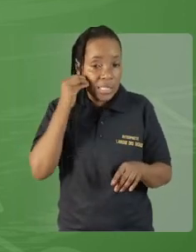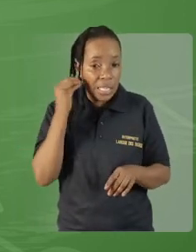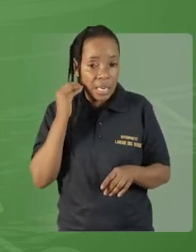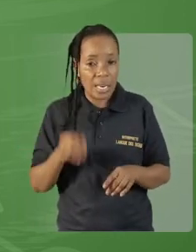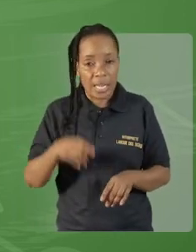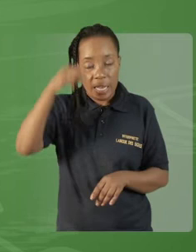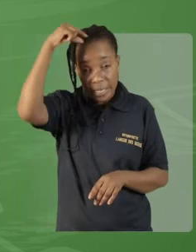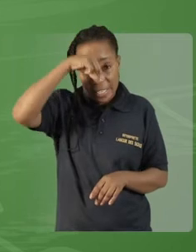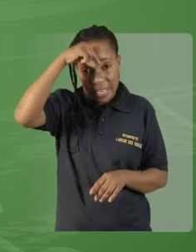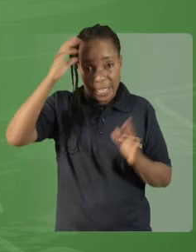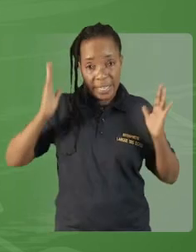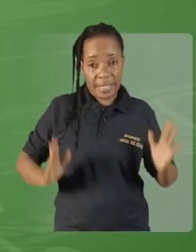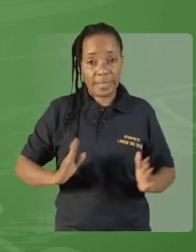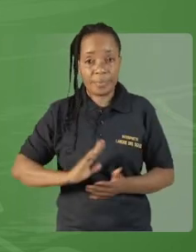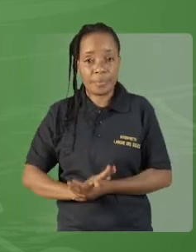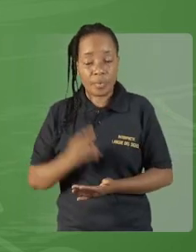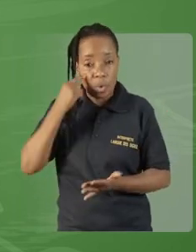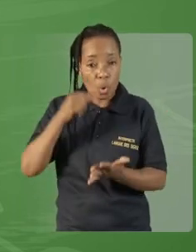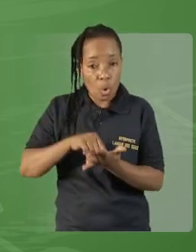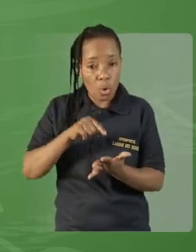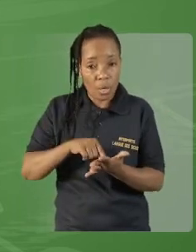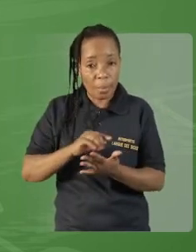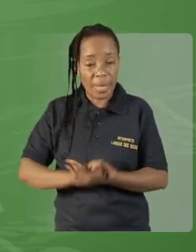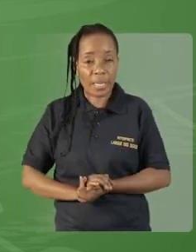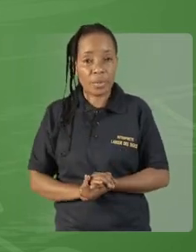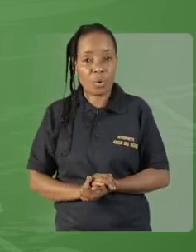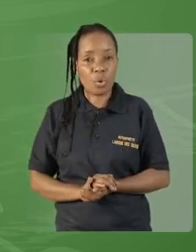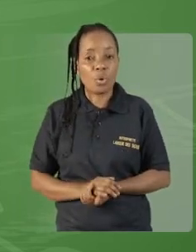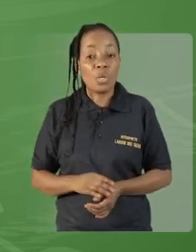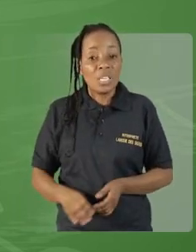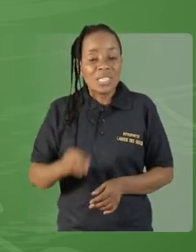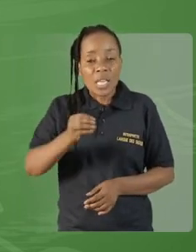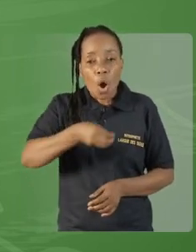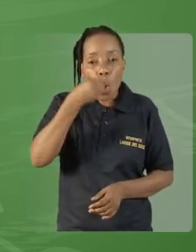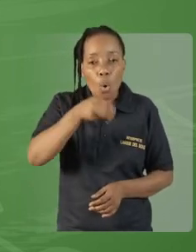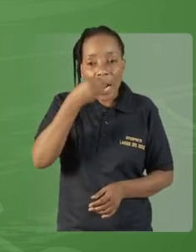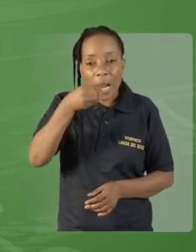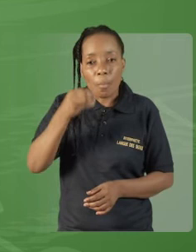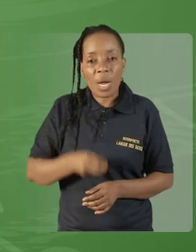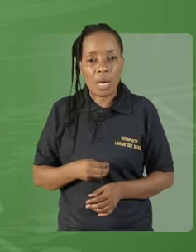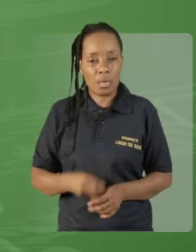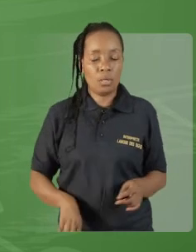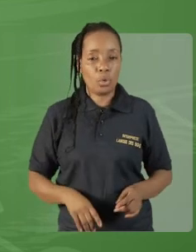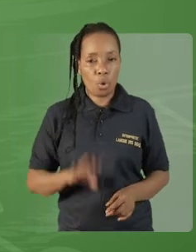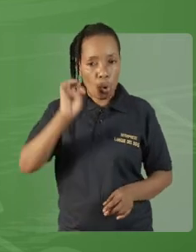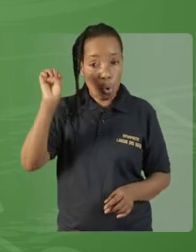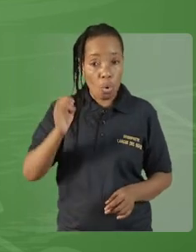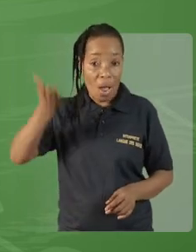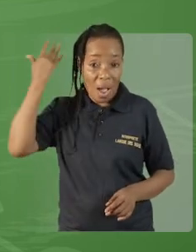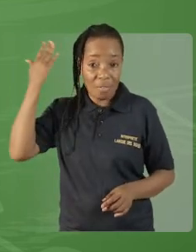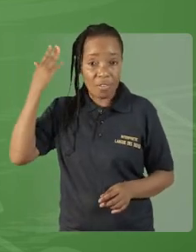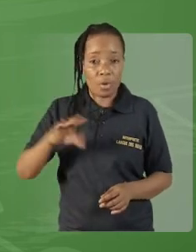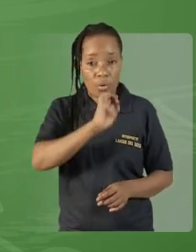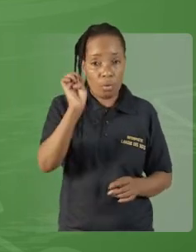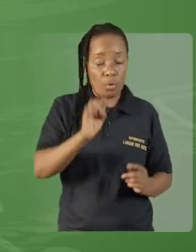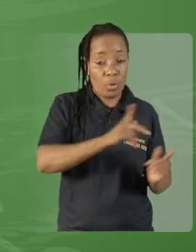la culture grecque, nous voyons que c'est oralement et sous forme de mythe que se